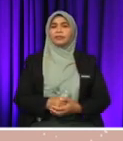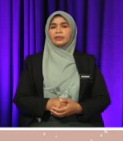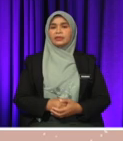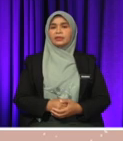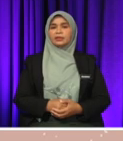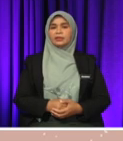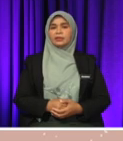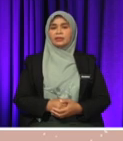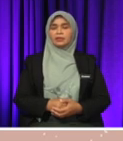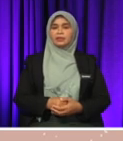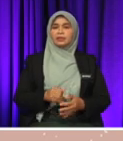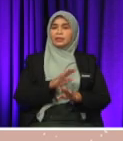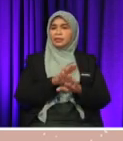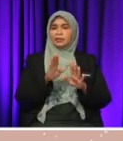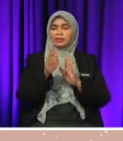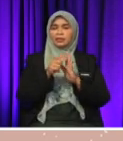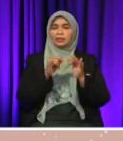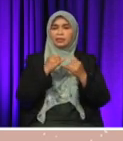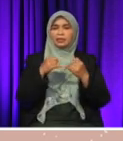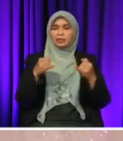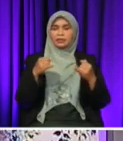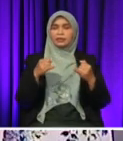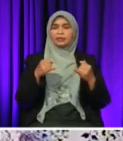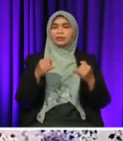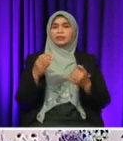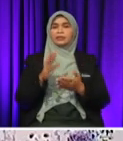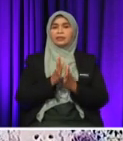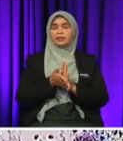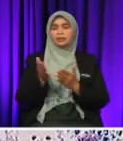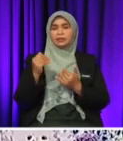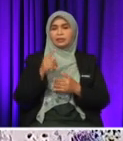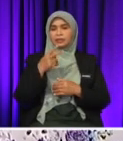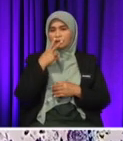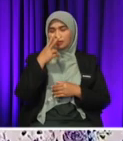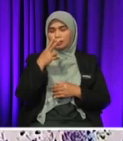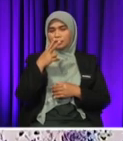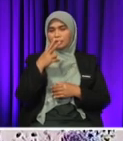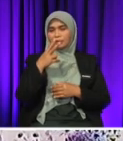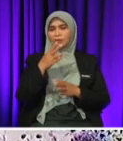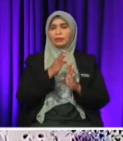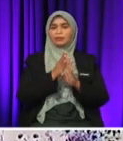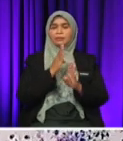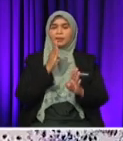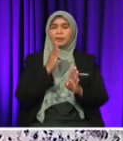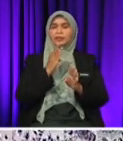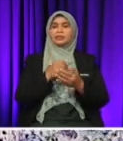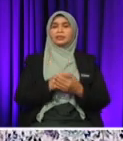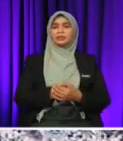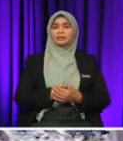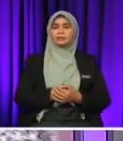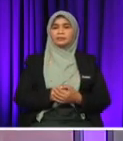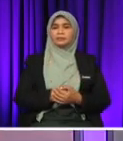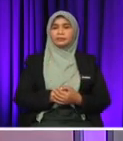dia adalah tidak terikat jadi mari murid-murid semua kita lihat dimana kerangka baris peta perkataan dan suku kata